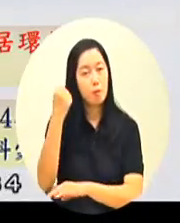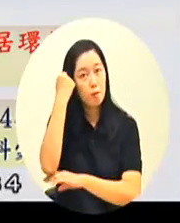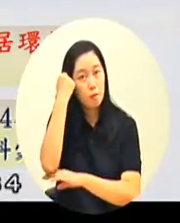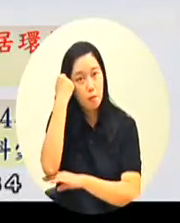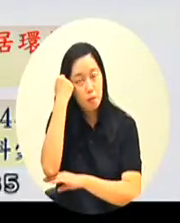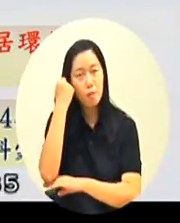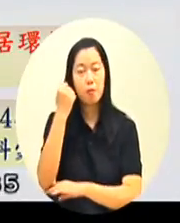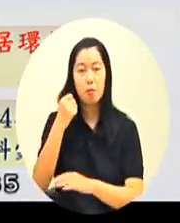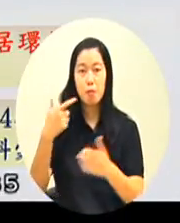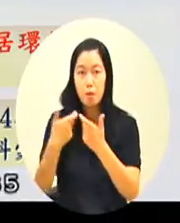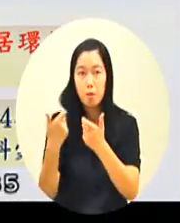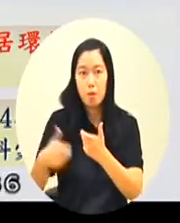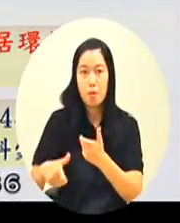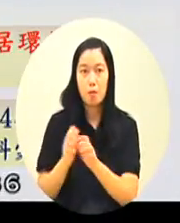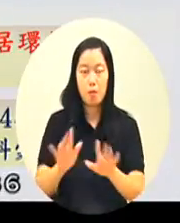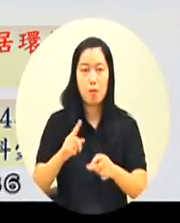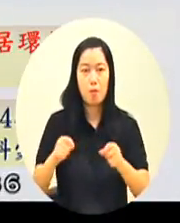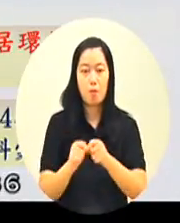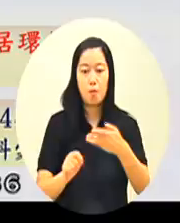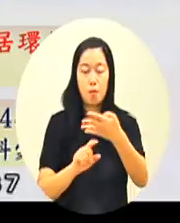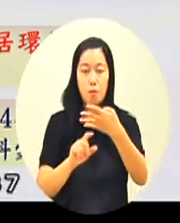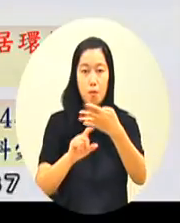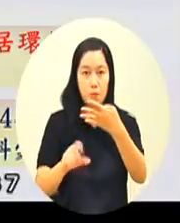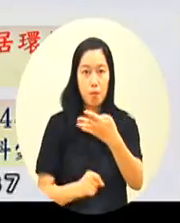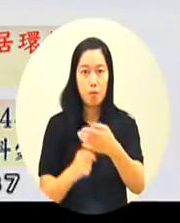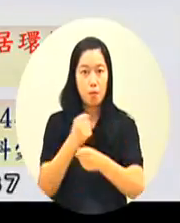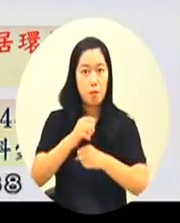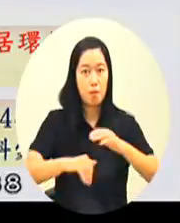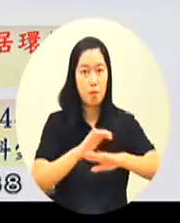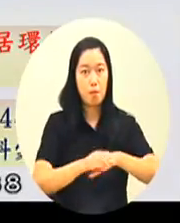那在今年4月完成了